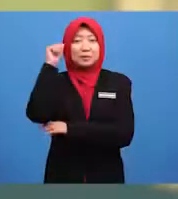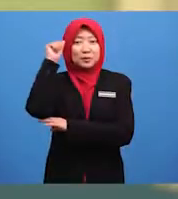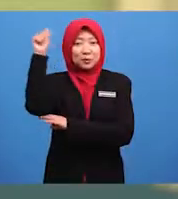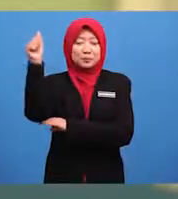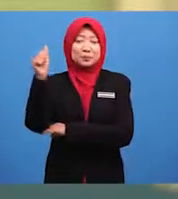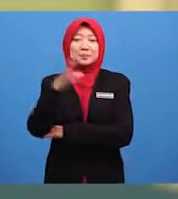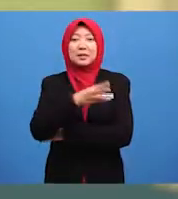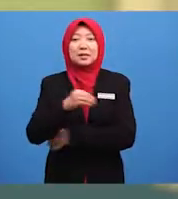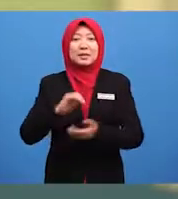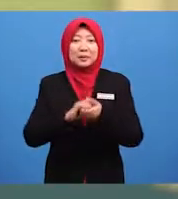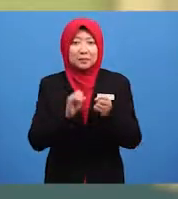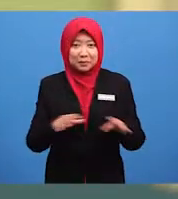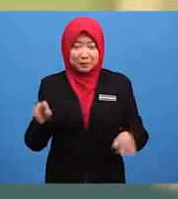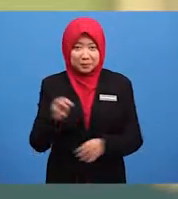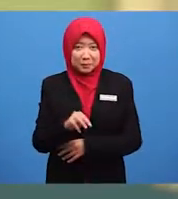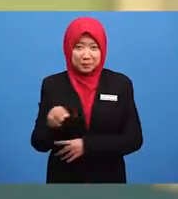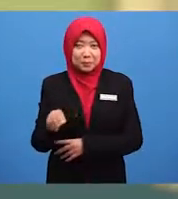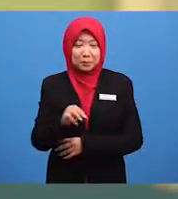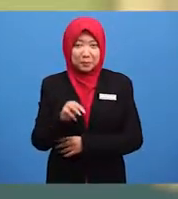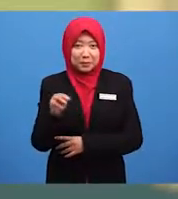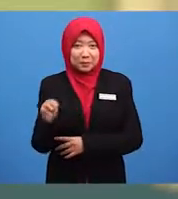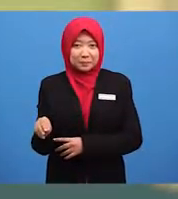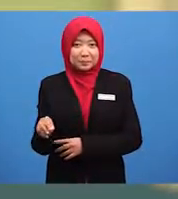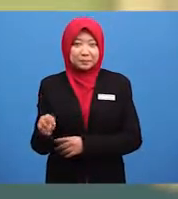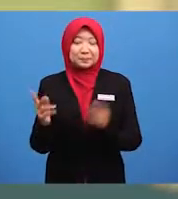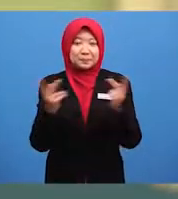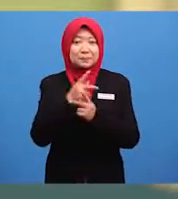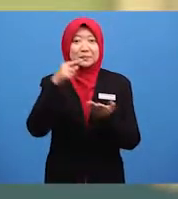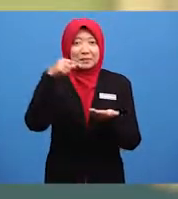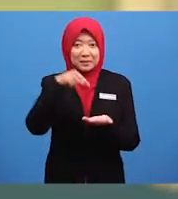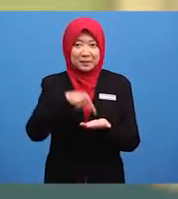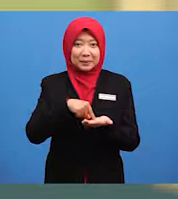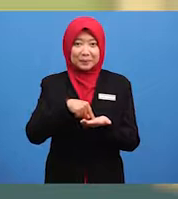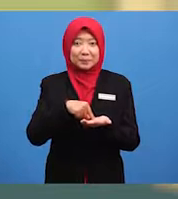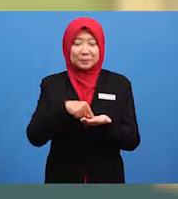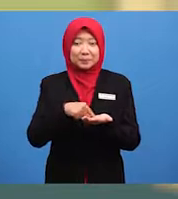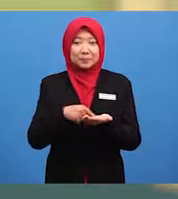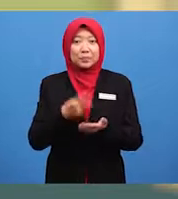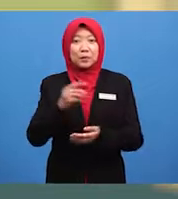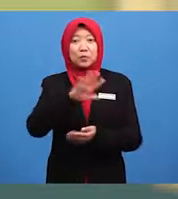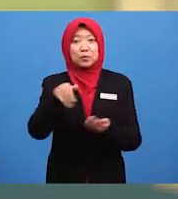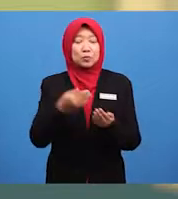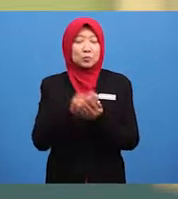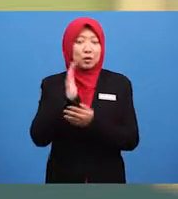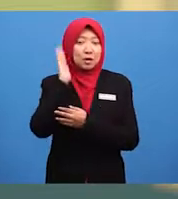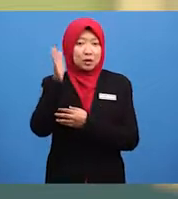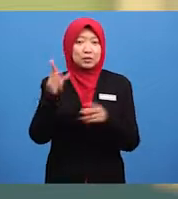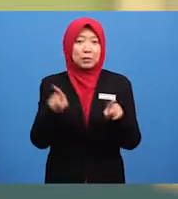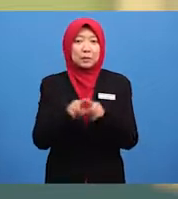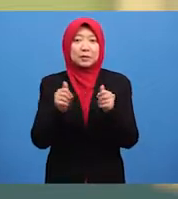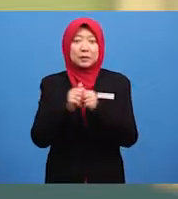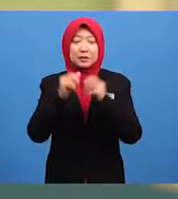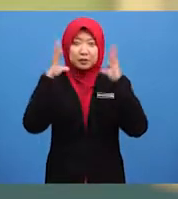Assalamualaikum dan salam sejahtera murid-murid. Pada kali ini, kamu semua akan bersama dengan cikgu